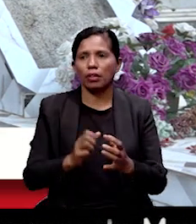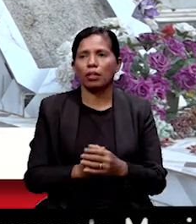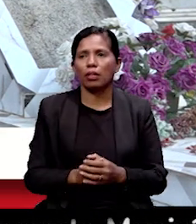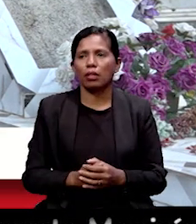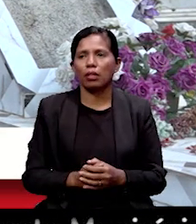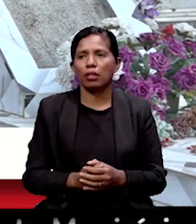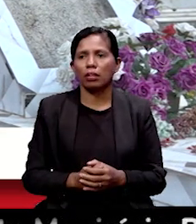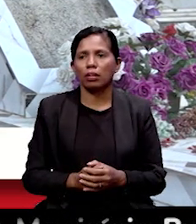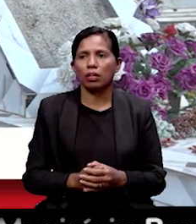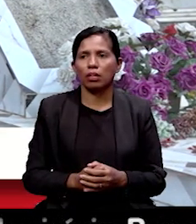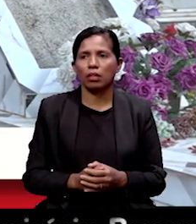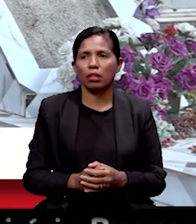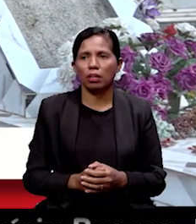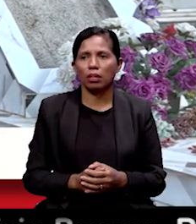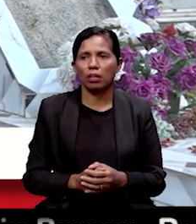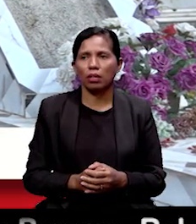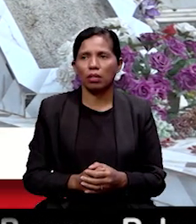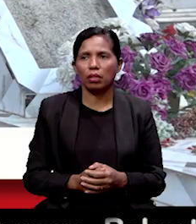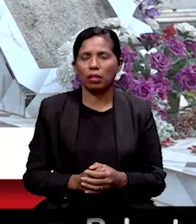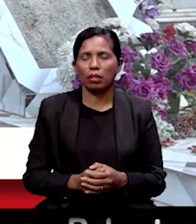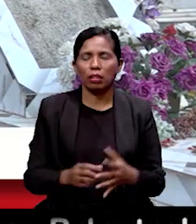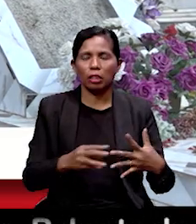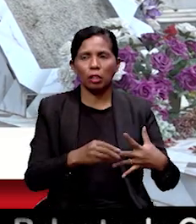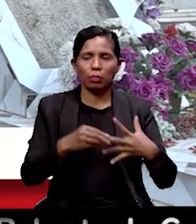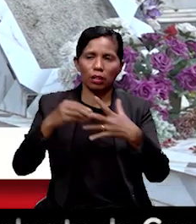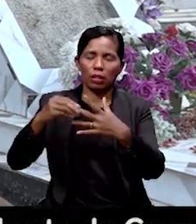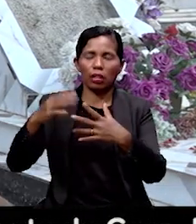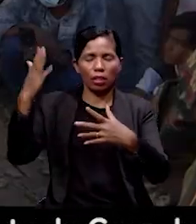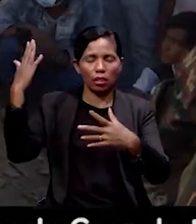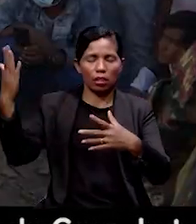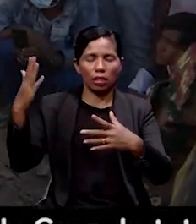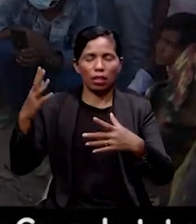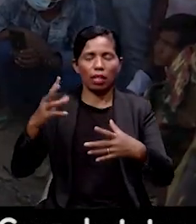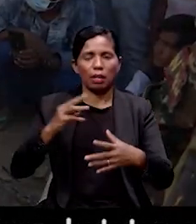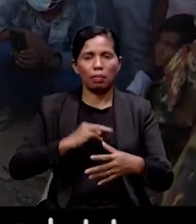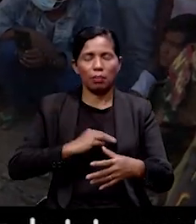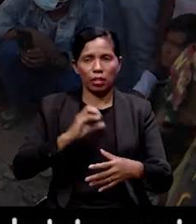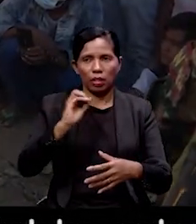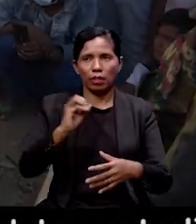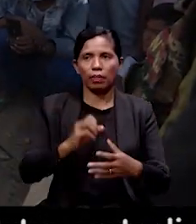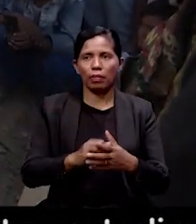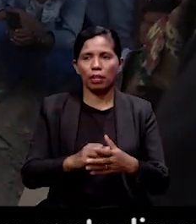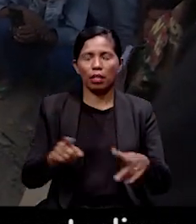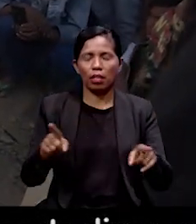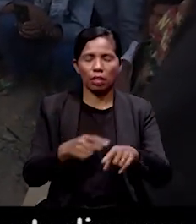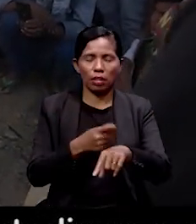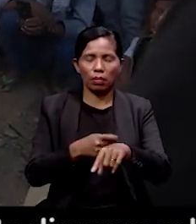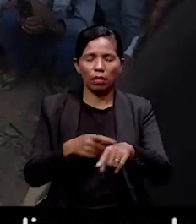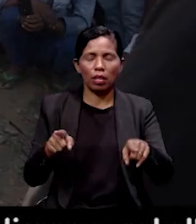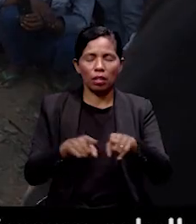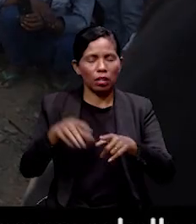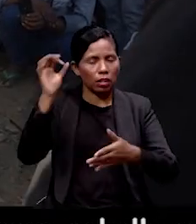especialmente ia metinaru ne ban mak ia tempo ne ban menarang ia saimo sanesan sekretari